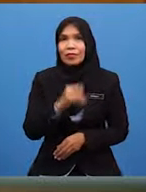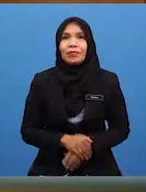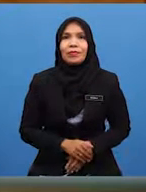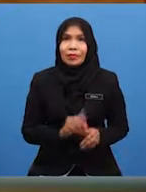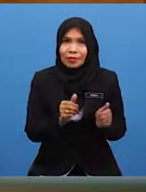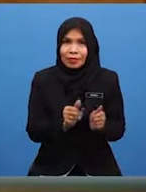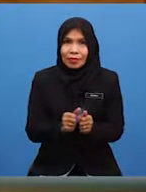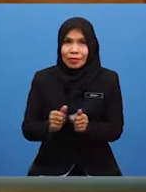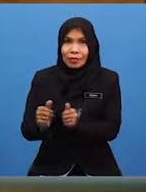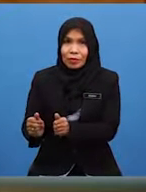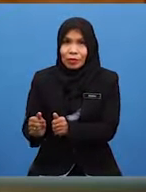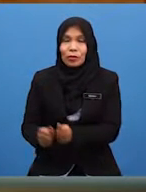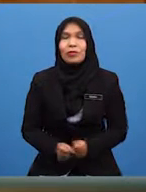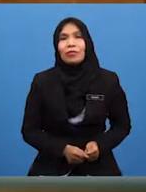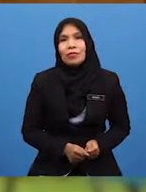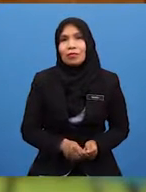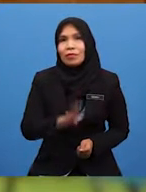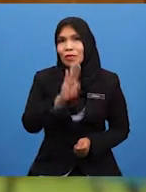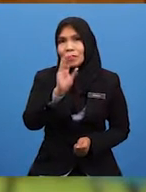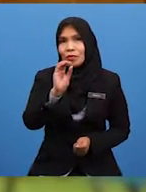menyusun bongkah,